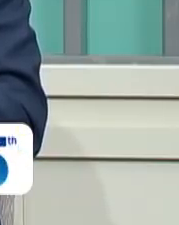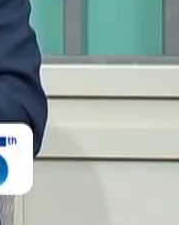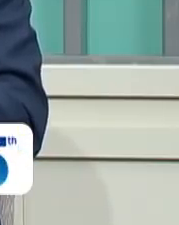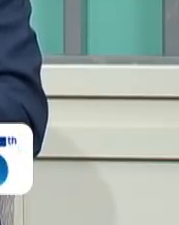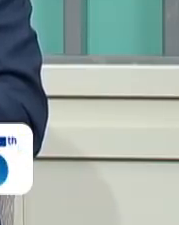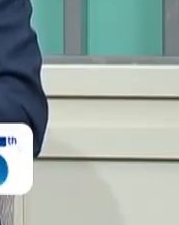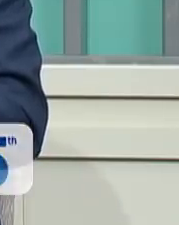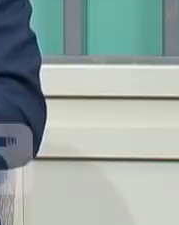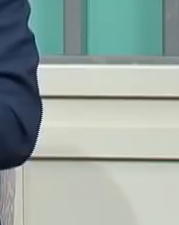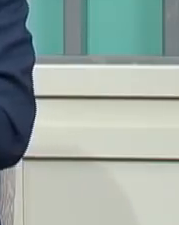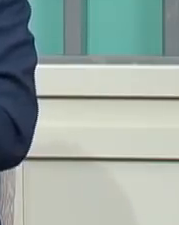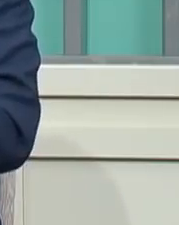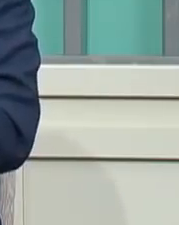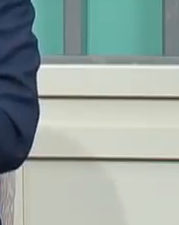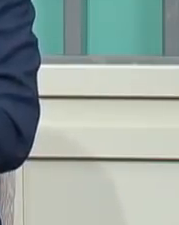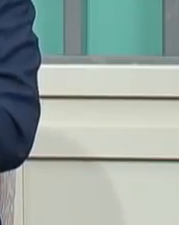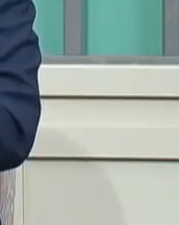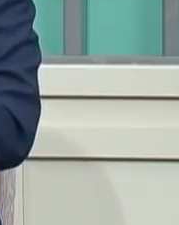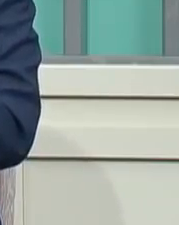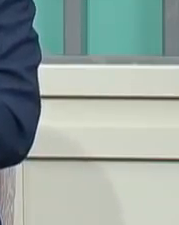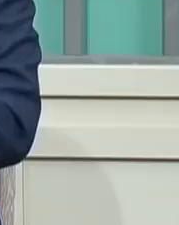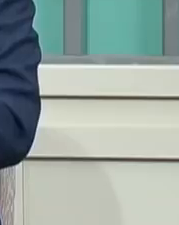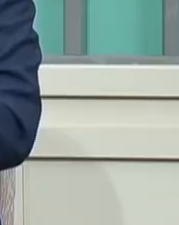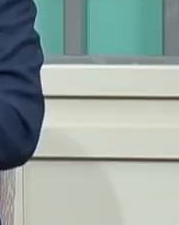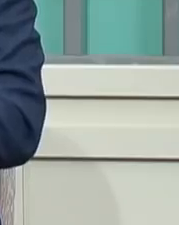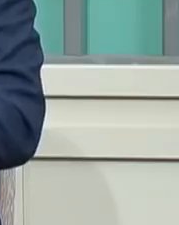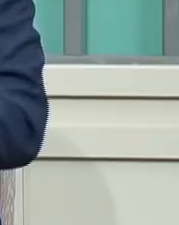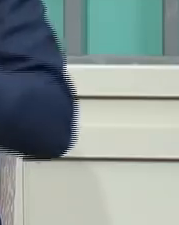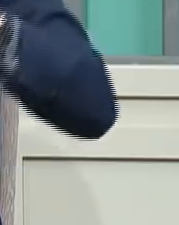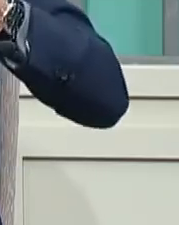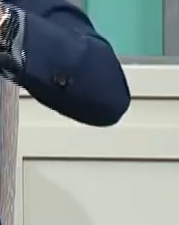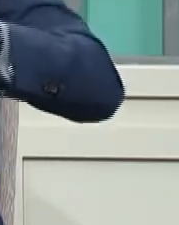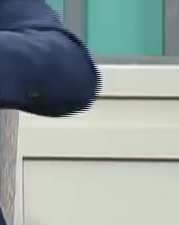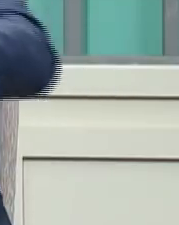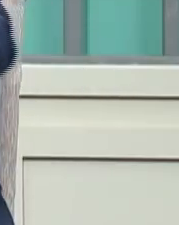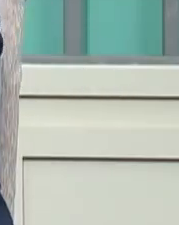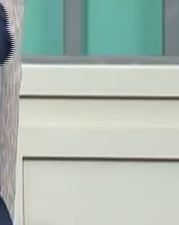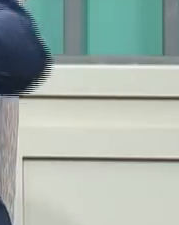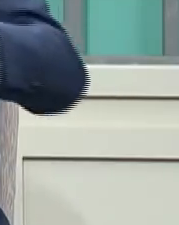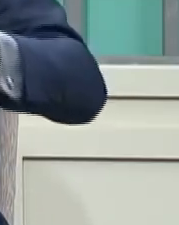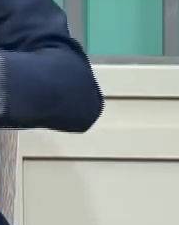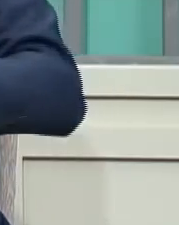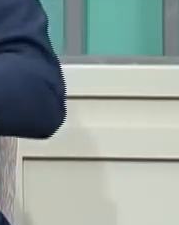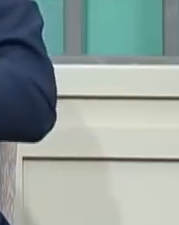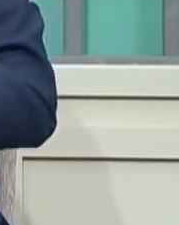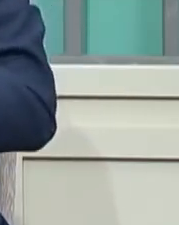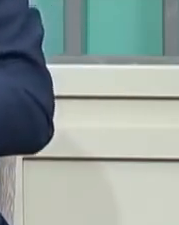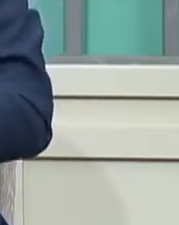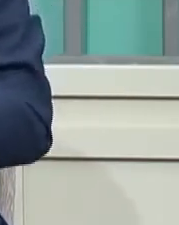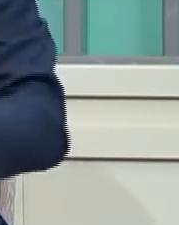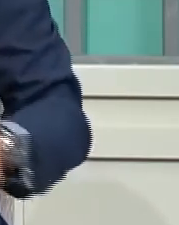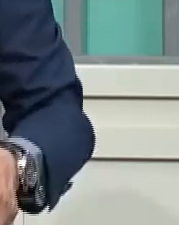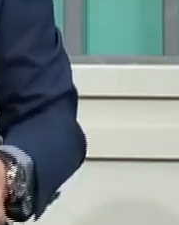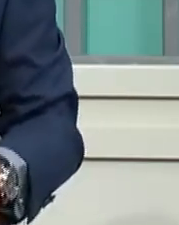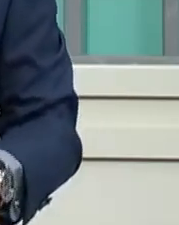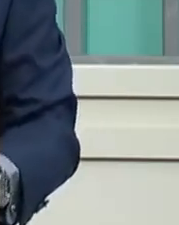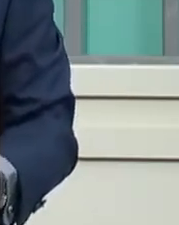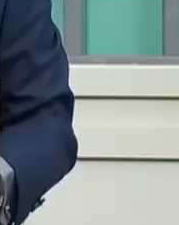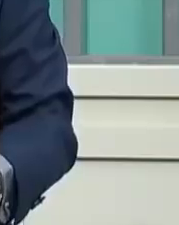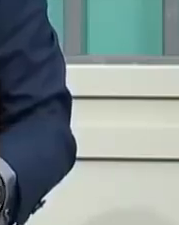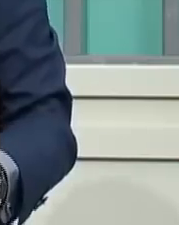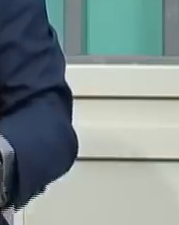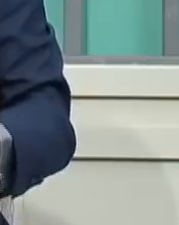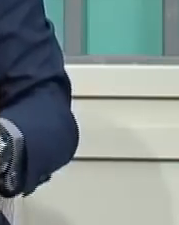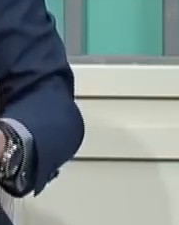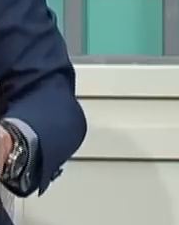보시면서 힘을 얻으시기 바라시겠습니다. 네. 야, 폭풍 우리 지나가요 지금. 그렇죠. 네, 많이 머물러 있는 거 아니에요? 예, 예. 예.